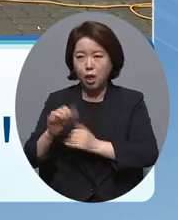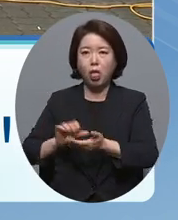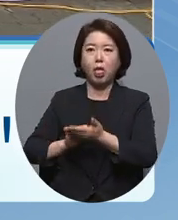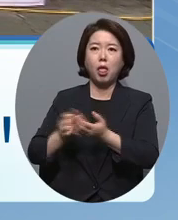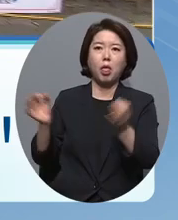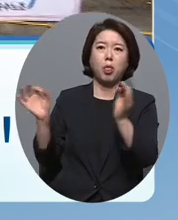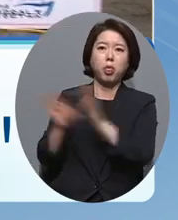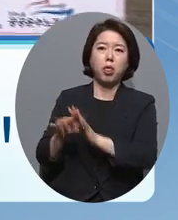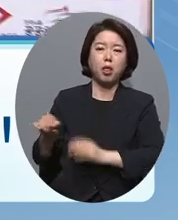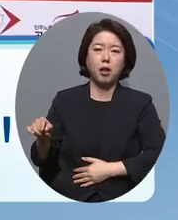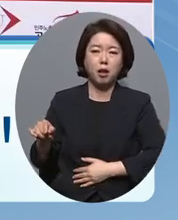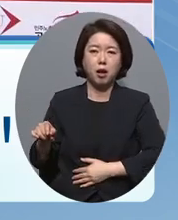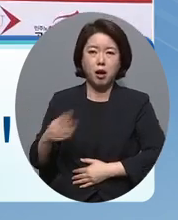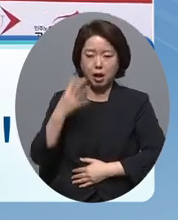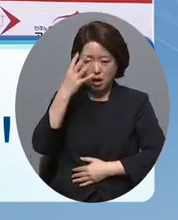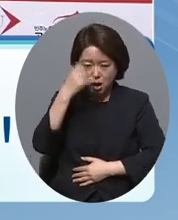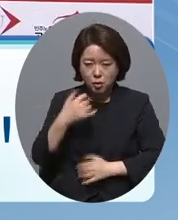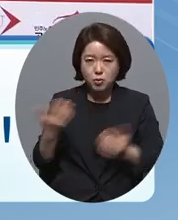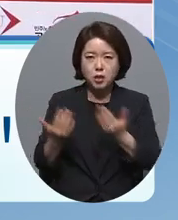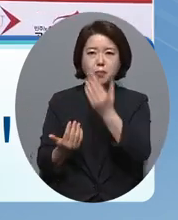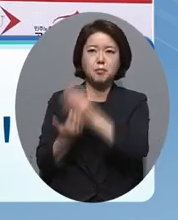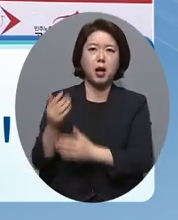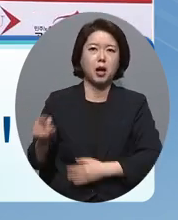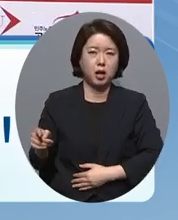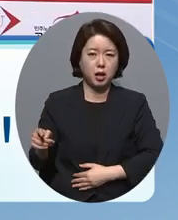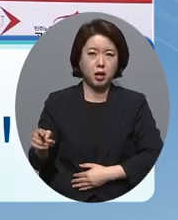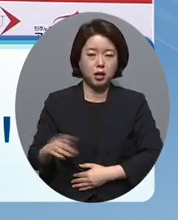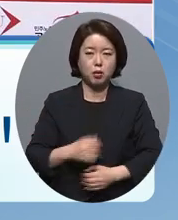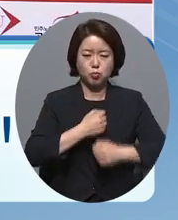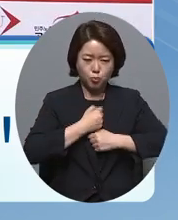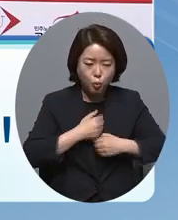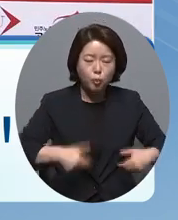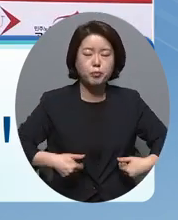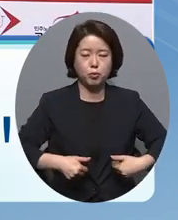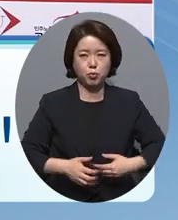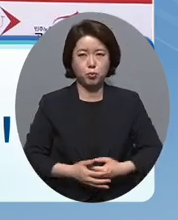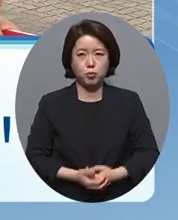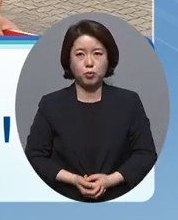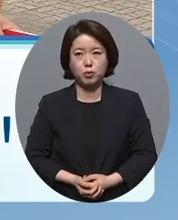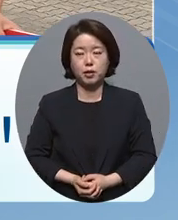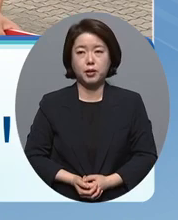아무런 사태가 벌어질 수도 있기 때문에 신중해야 된다고 저는 생각합니다 이게